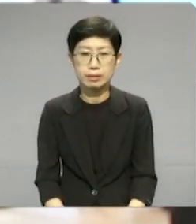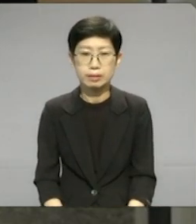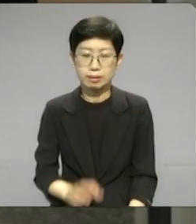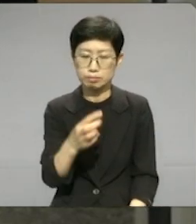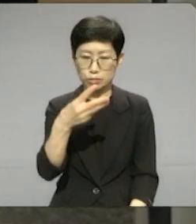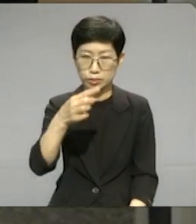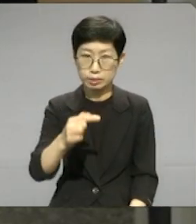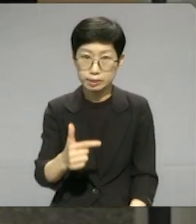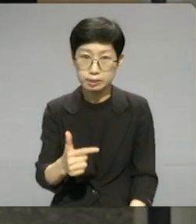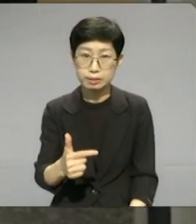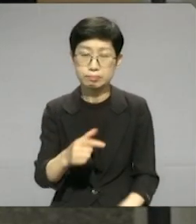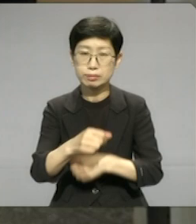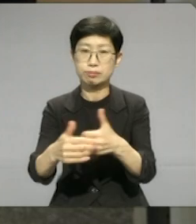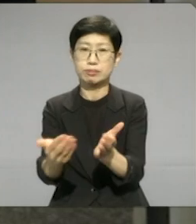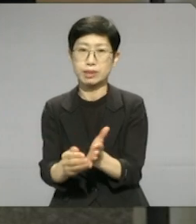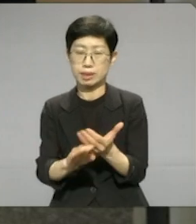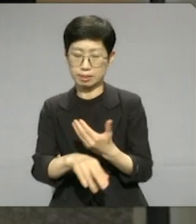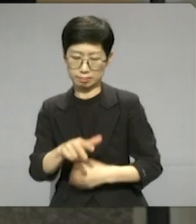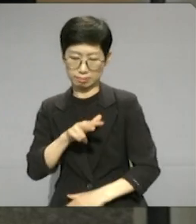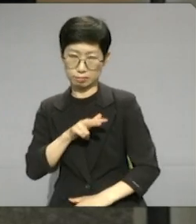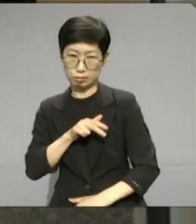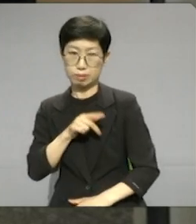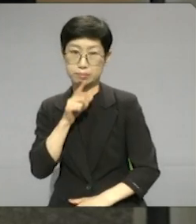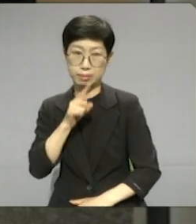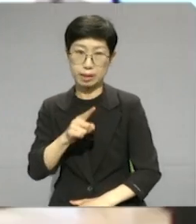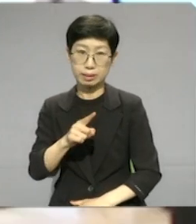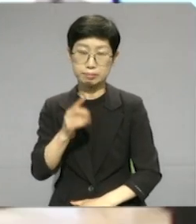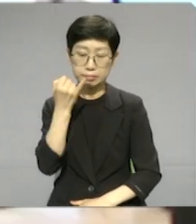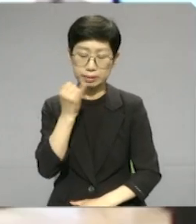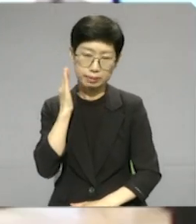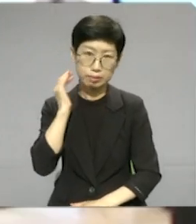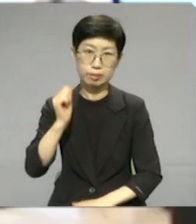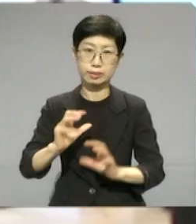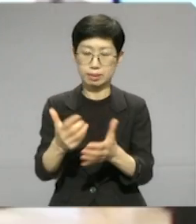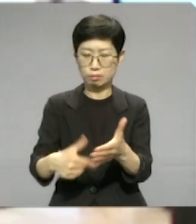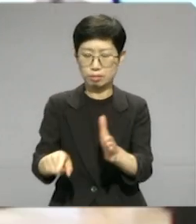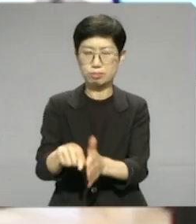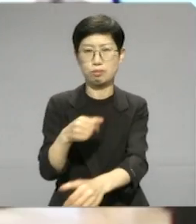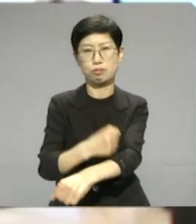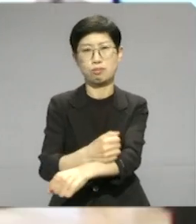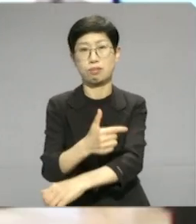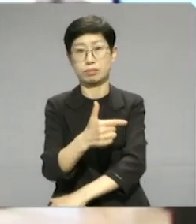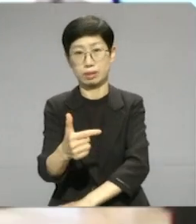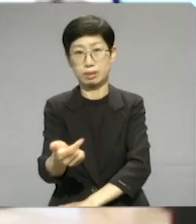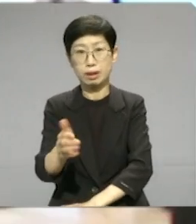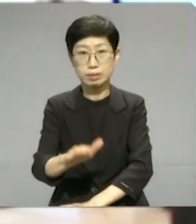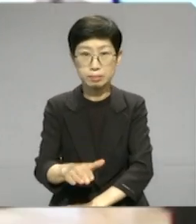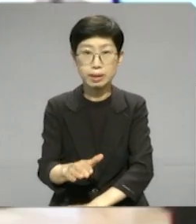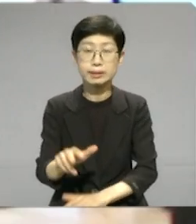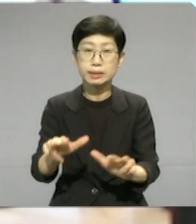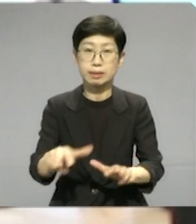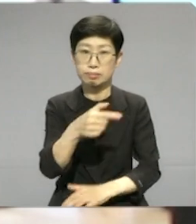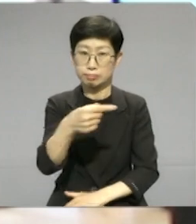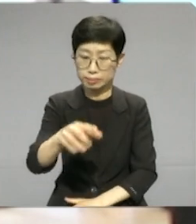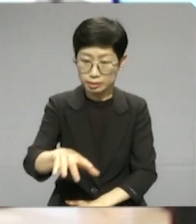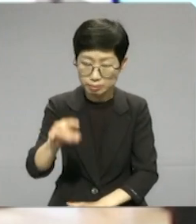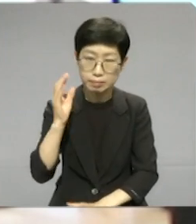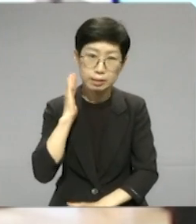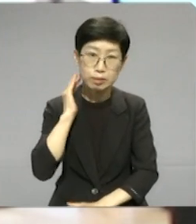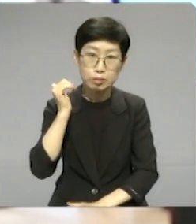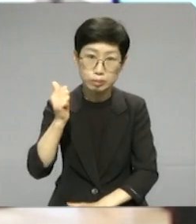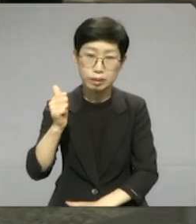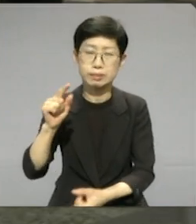몰튼 민주당 하원의원은 바이든 대통령은 나라에 엄청난 봉사를 했지만 지금은 조지 워싱턴의 발자취를 따라야 할